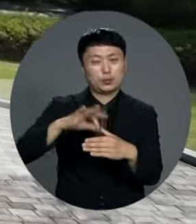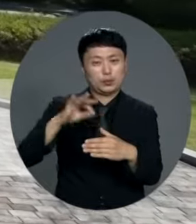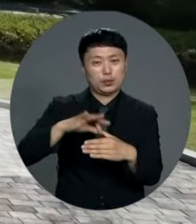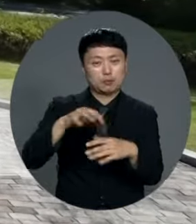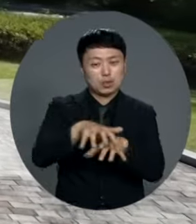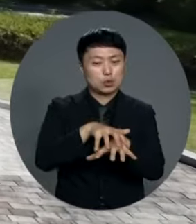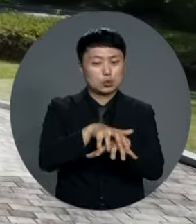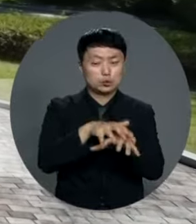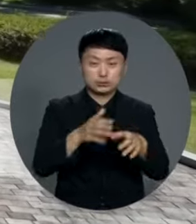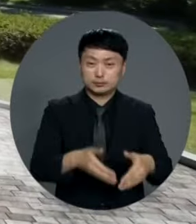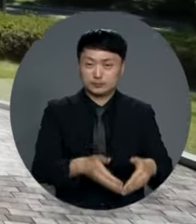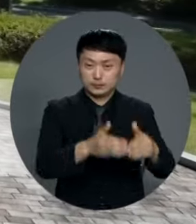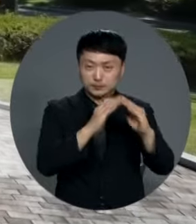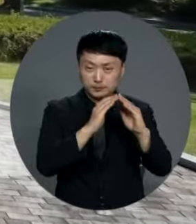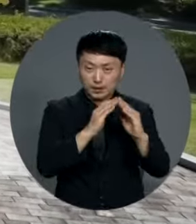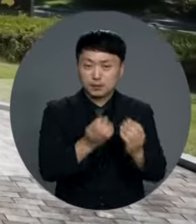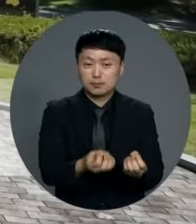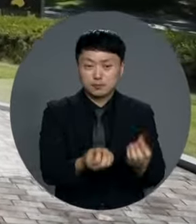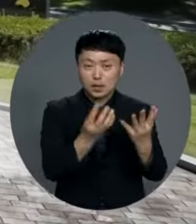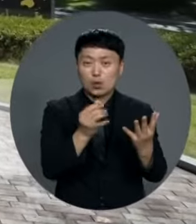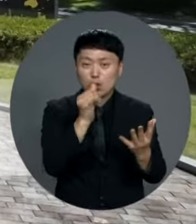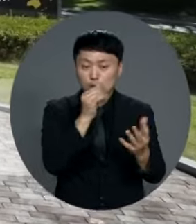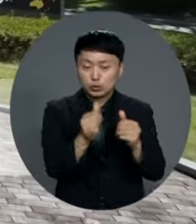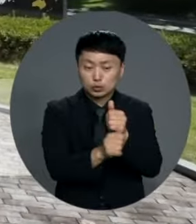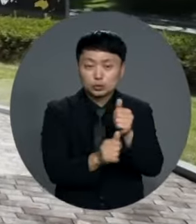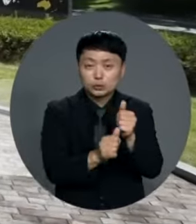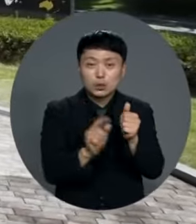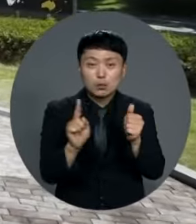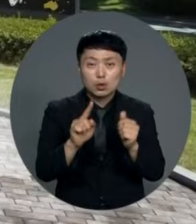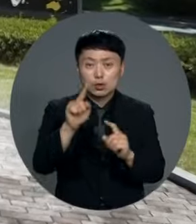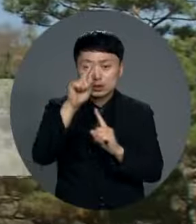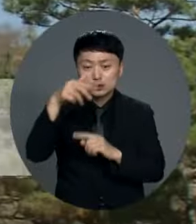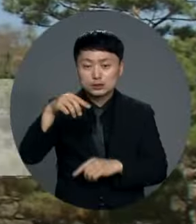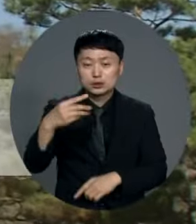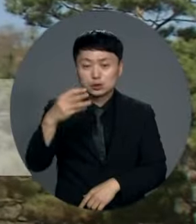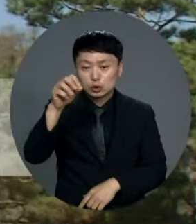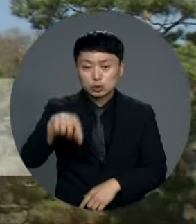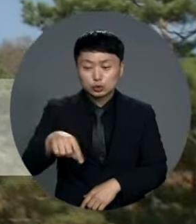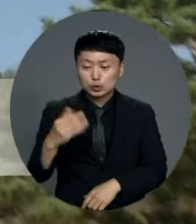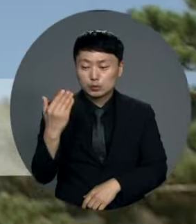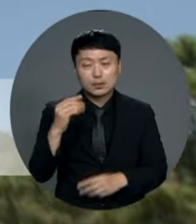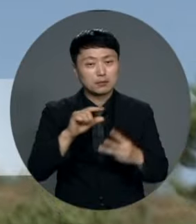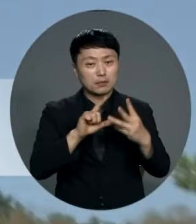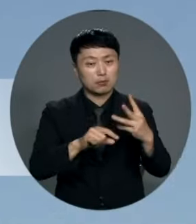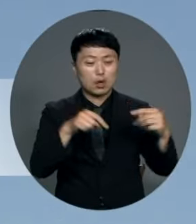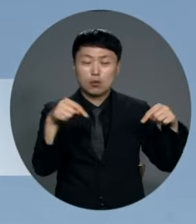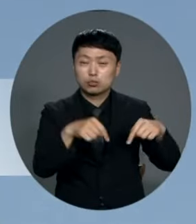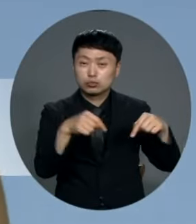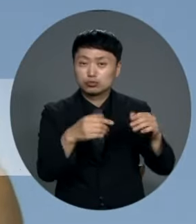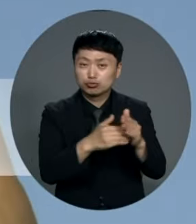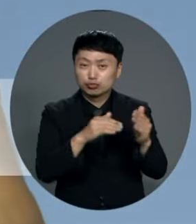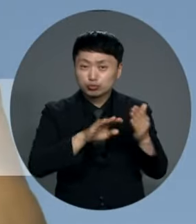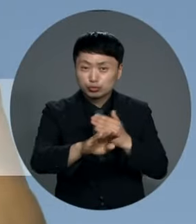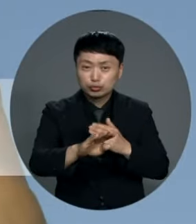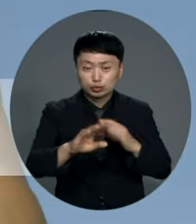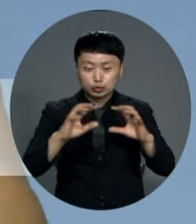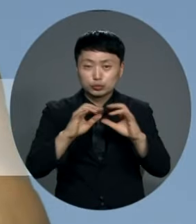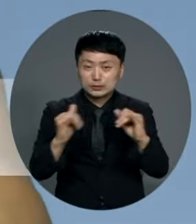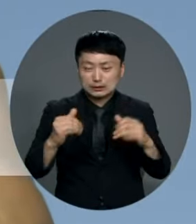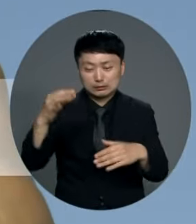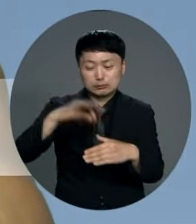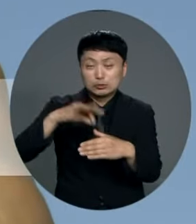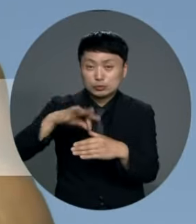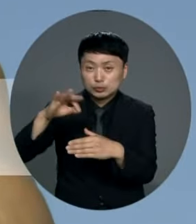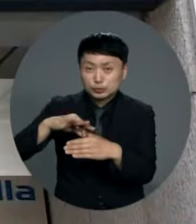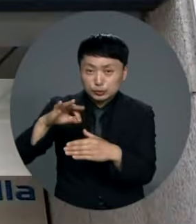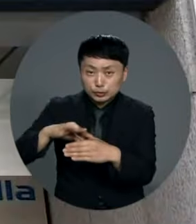개최할 예정입니다. 추진위에 따르면 이철우 경북도지사는 지난 3월 추진위와 면담을 하고 국민 성금으로 도청